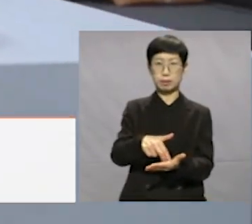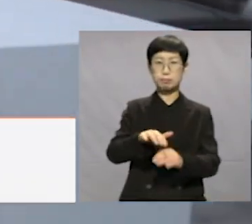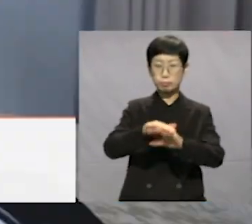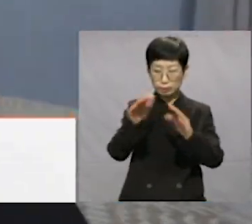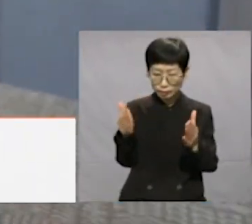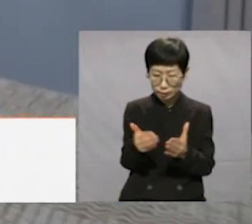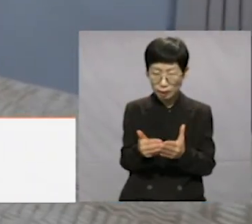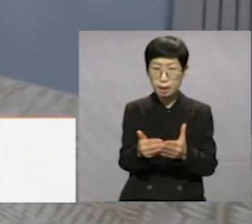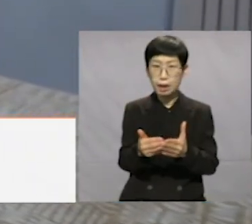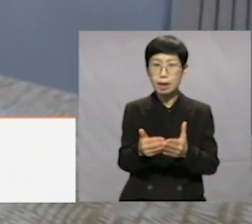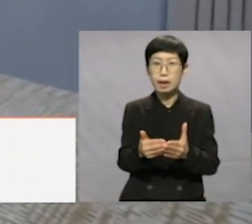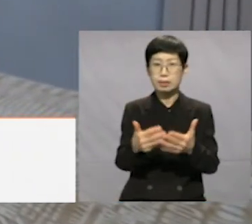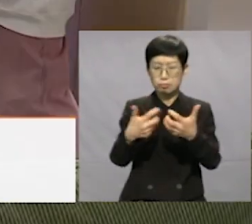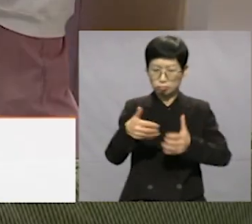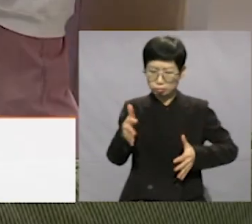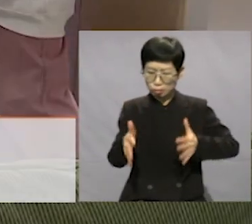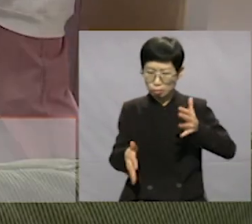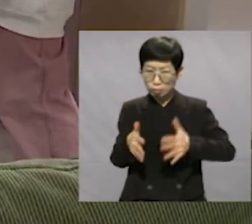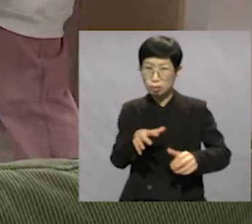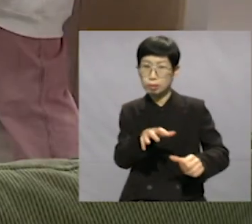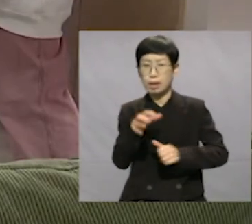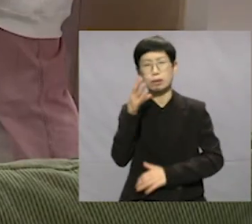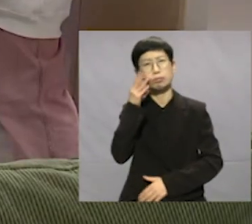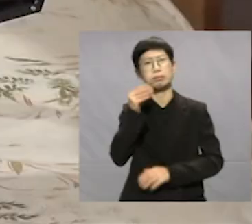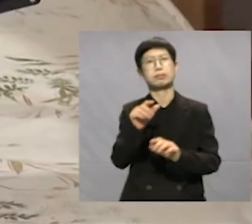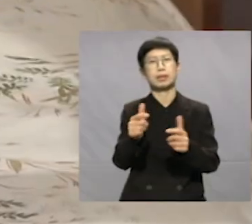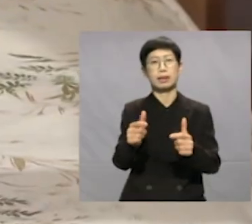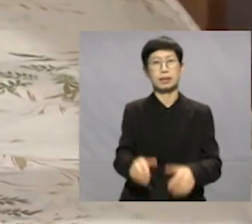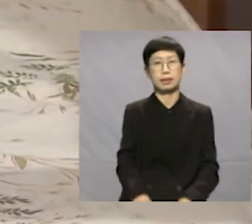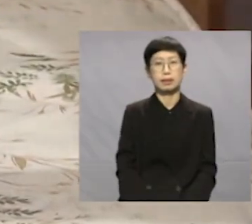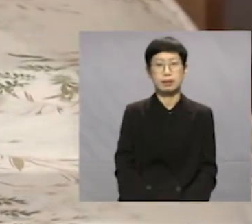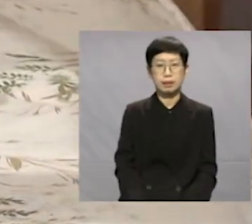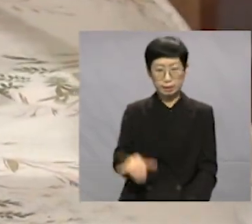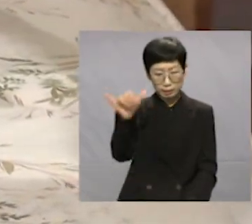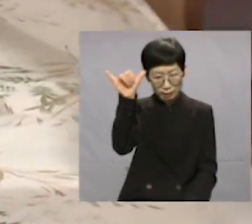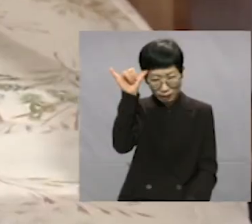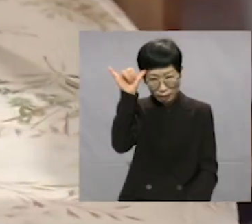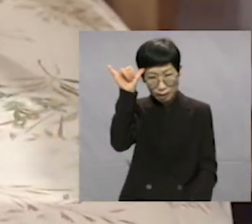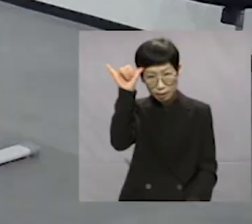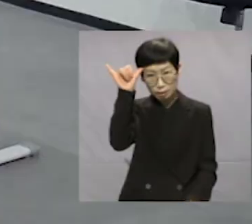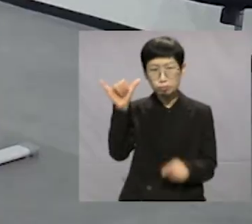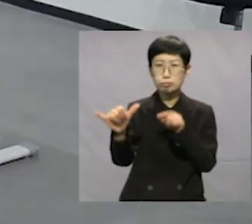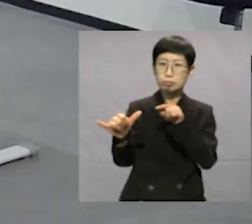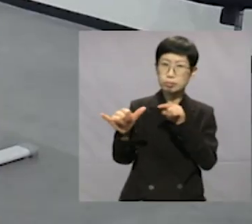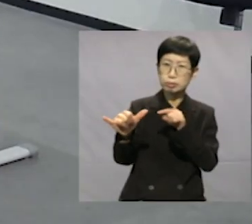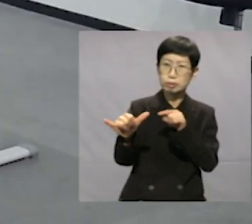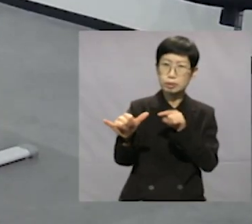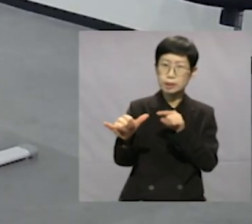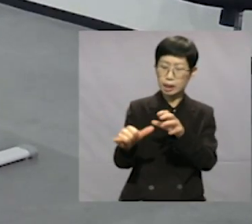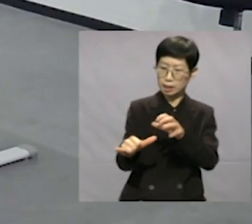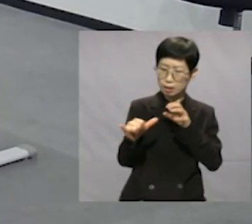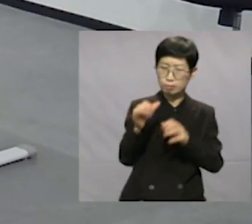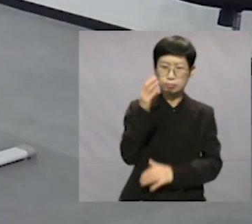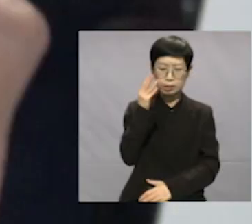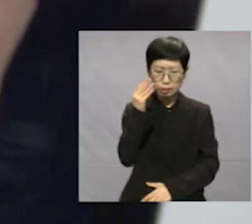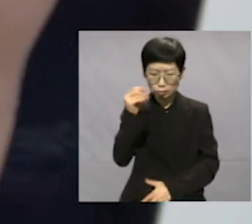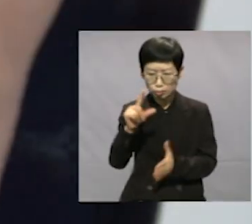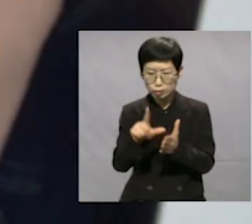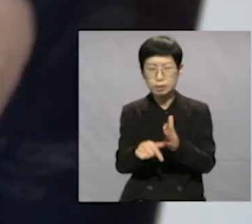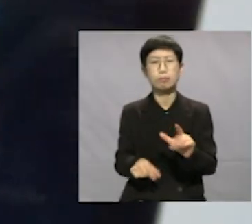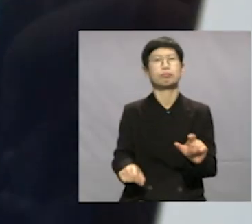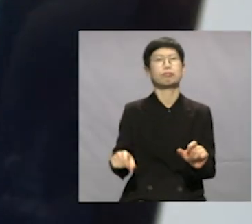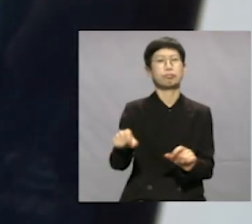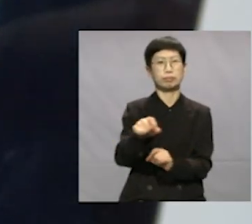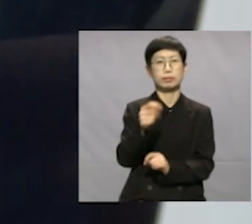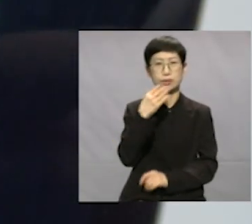시대의 이민자가 될 가능성이 많다. 네. 그러니까 물리적 AI에 적응하는데 상당한 시간이 걸릴 수도 있다라고 얘기를 하는